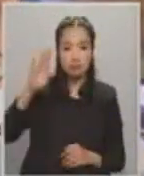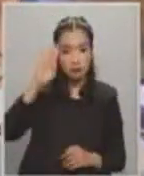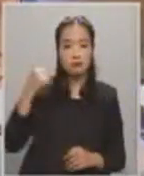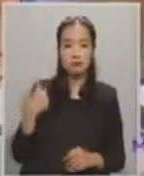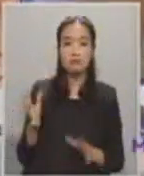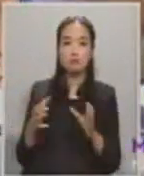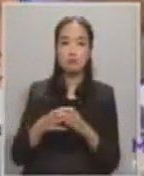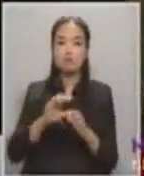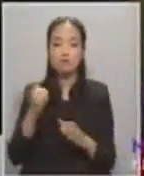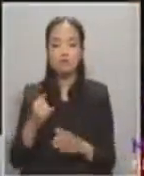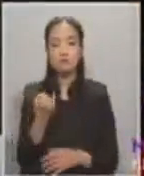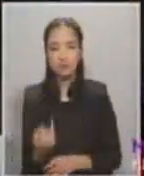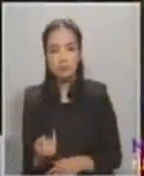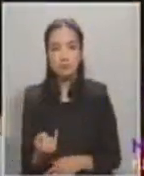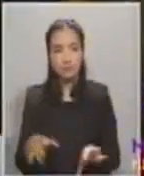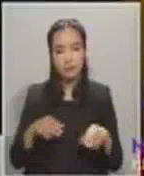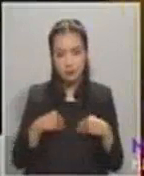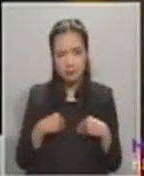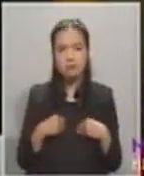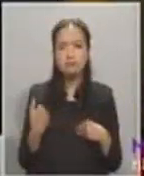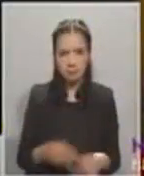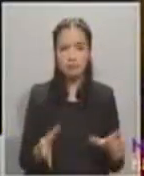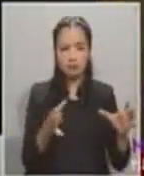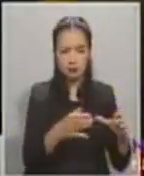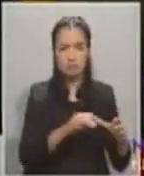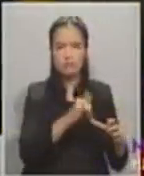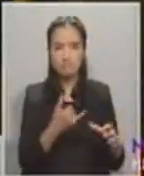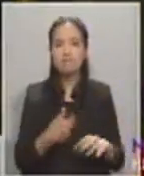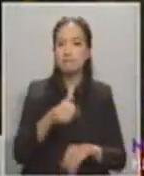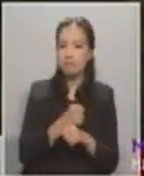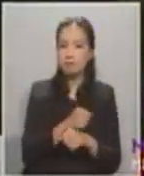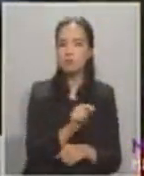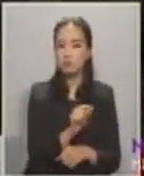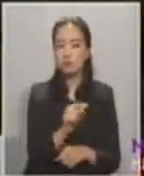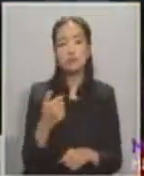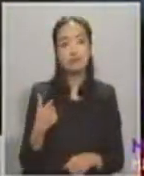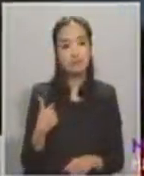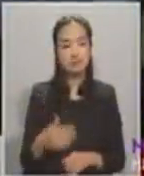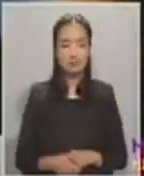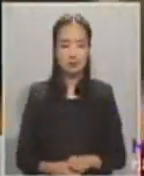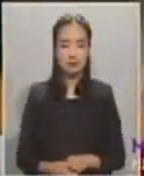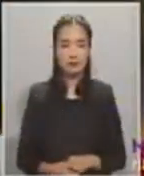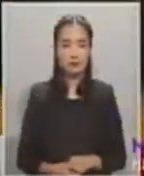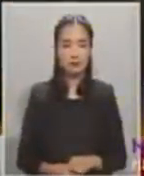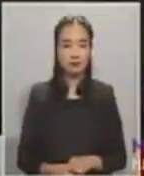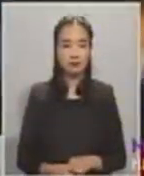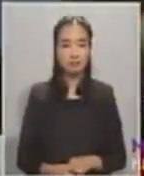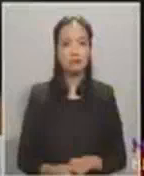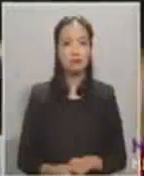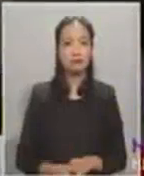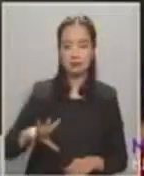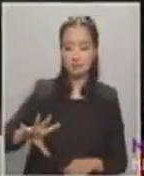ที่ก็ยอมแพ้แล้วก็มอบตัวแต่ยังมีบางส่วนครับที่ยังปฏิบัติภารกิจอยู่นะครับอย่างที่ท่านทูตได้บอกไปว่าตอนนี้โดยรวมที่อิสตันบูลเนี่ย